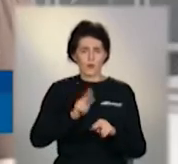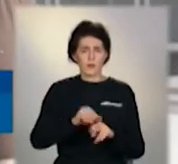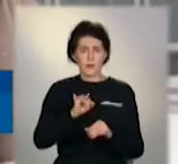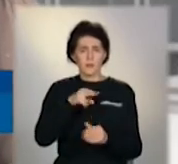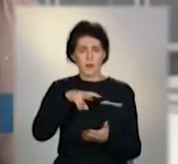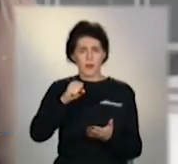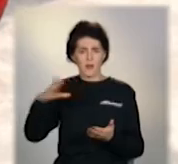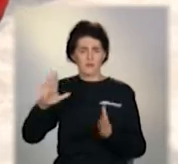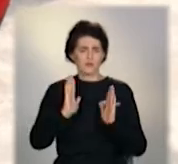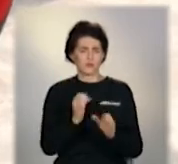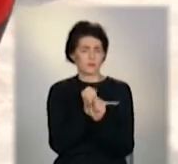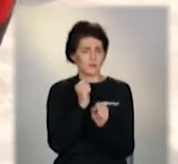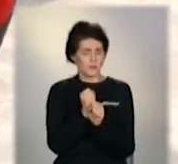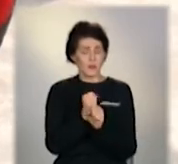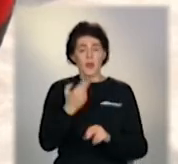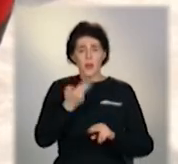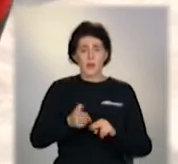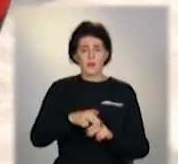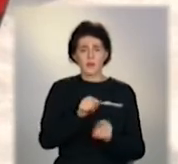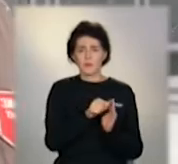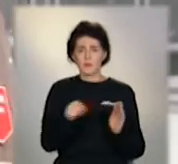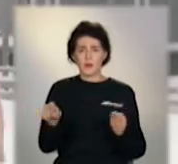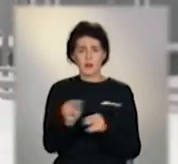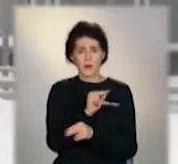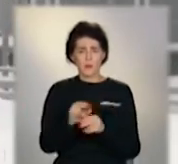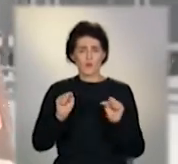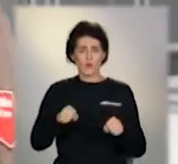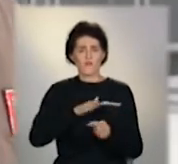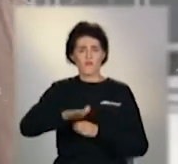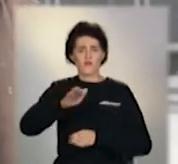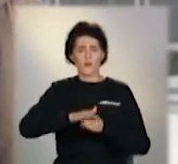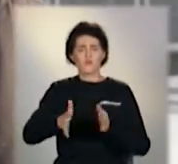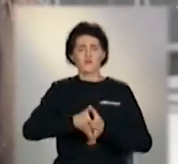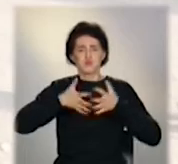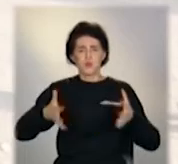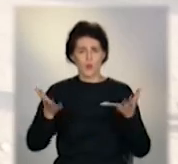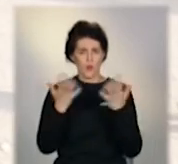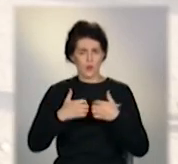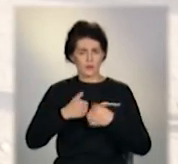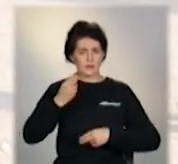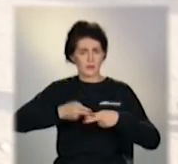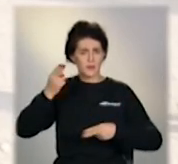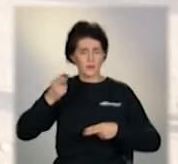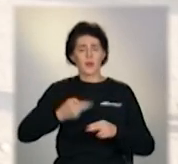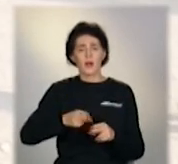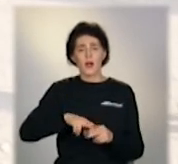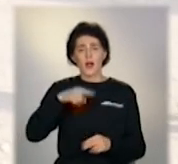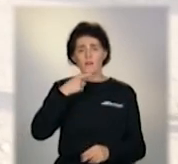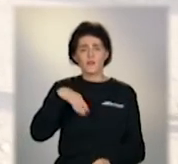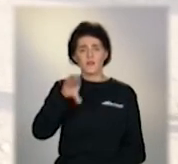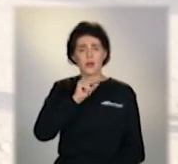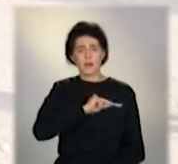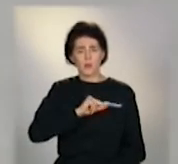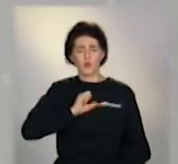которые можно на нем провести. Мы за межремонтный период можем выполнять большее количество стали. Працівники стверджують, управляти